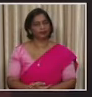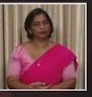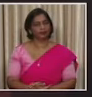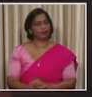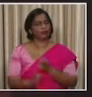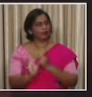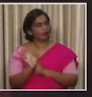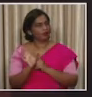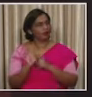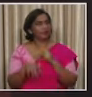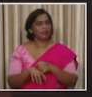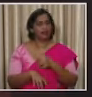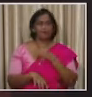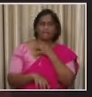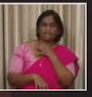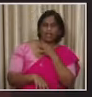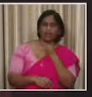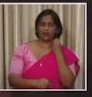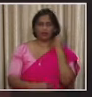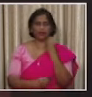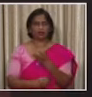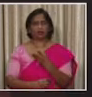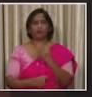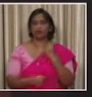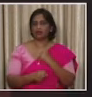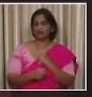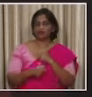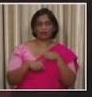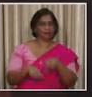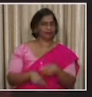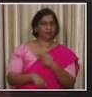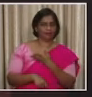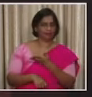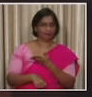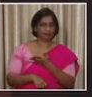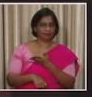හැම මොහොතකම විහිළු සපයන රජයක් අද නිර්මාණය වෙලා